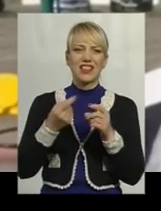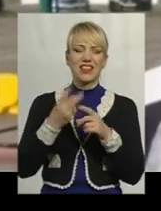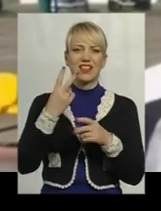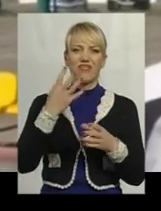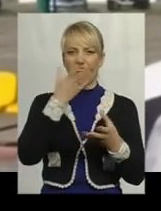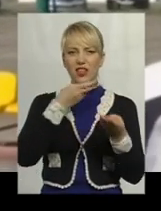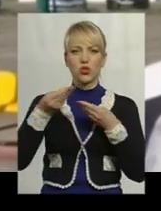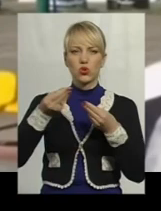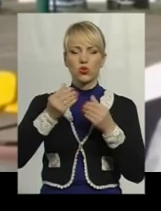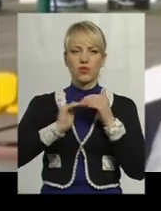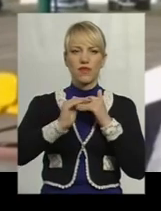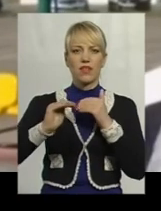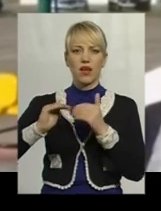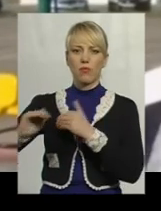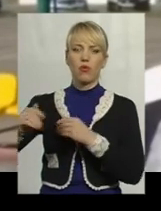Дякую за